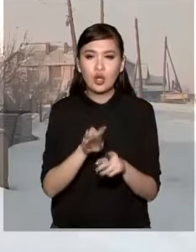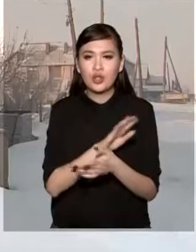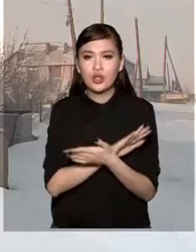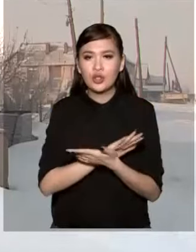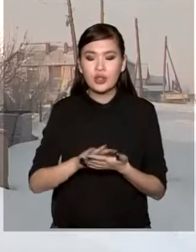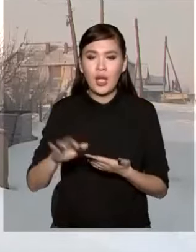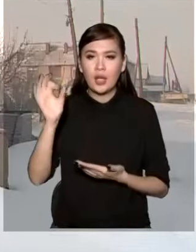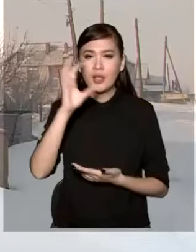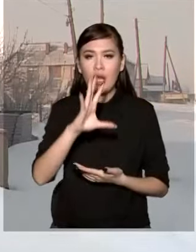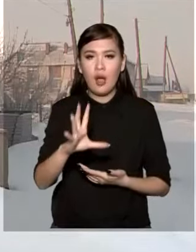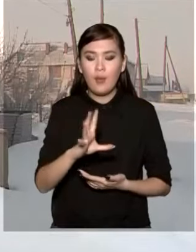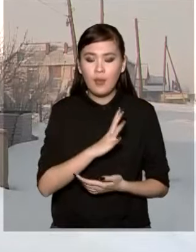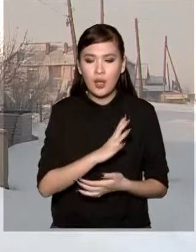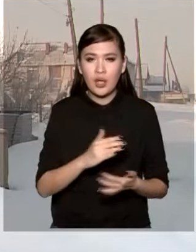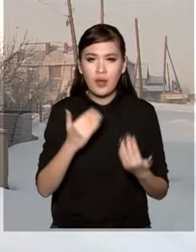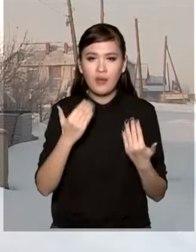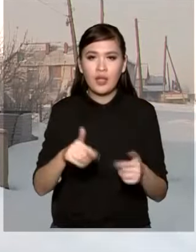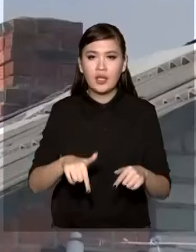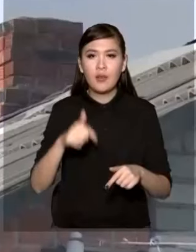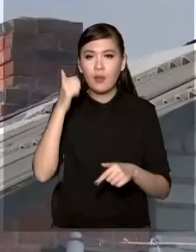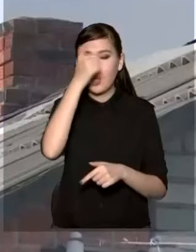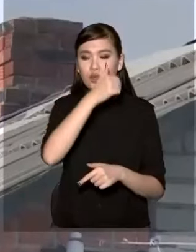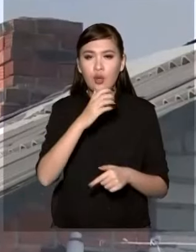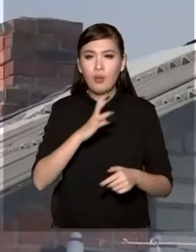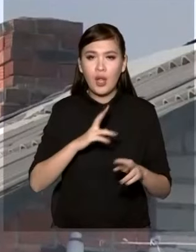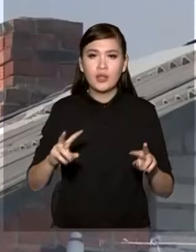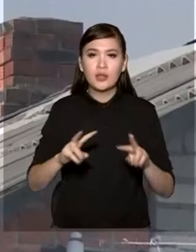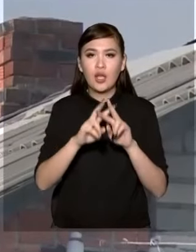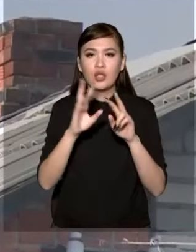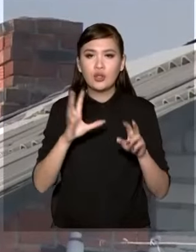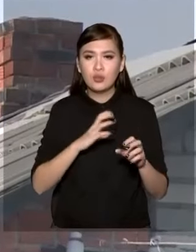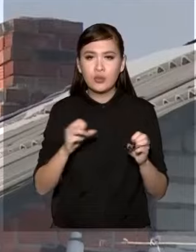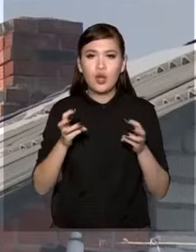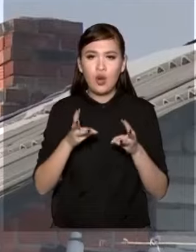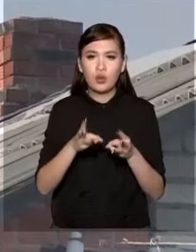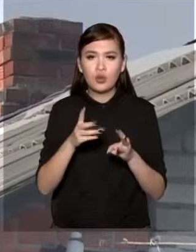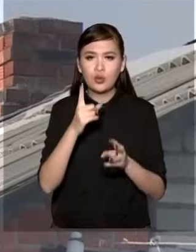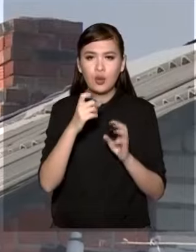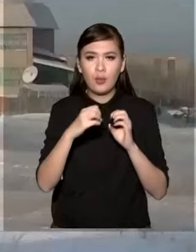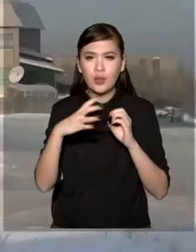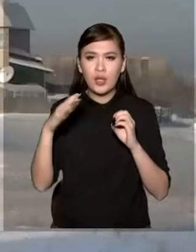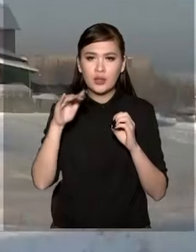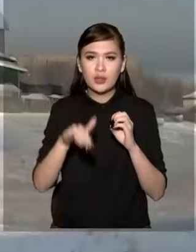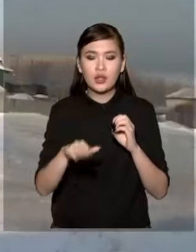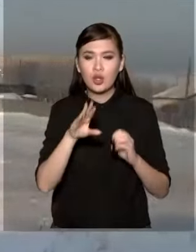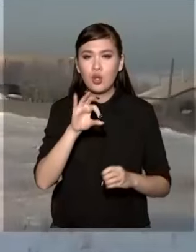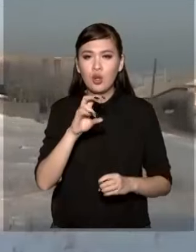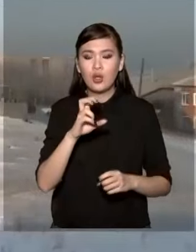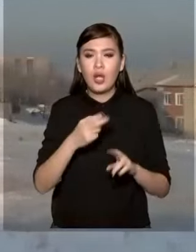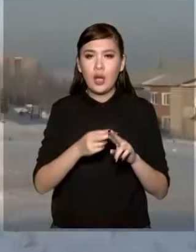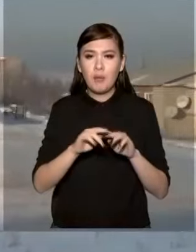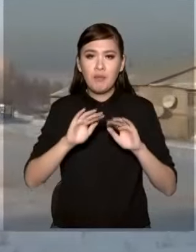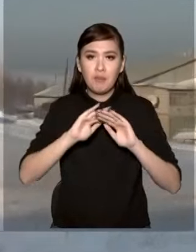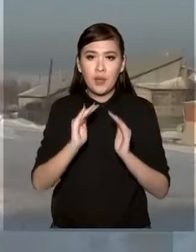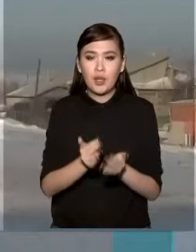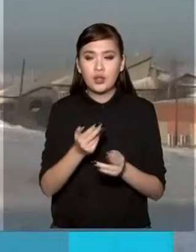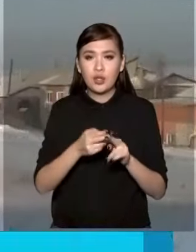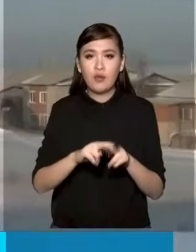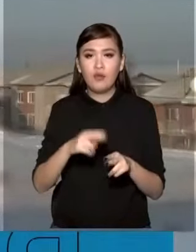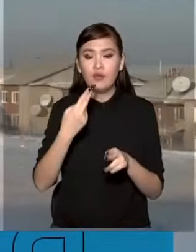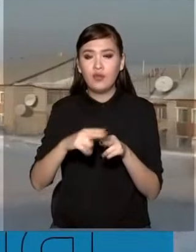города Алтая Кульгинова, в этом году астанчане сожгли угля на 115 тысяч тонн меньше. А это значит, что и выбросы